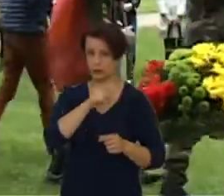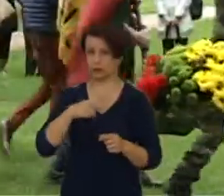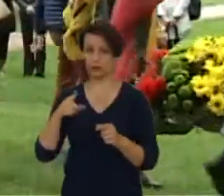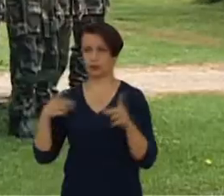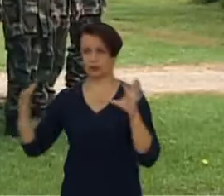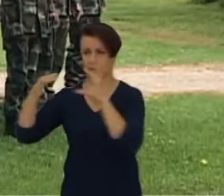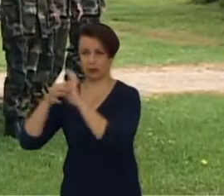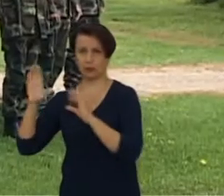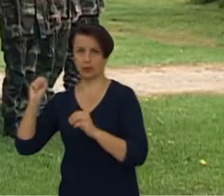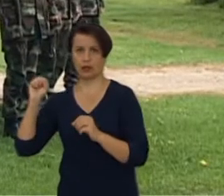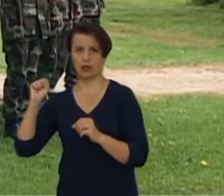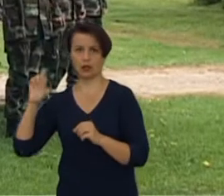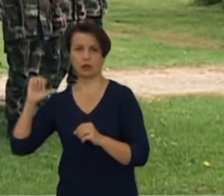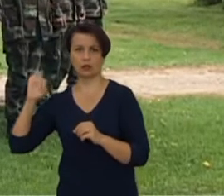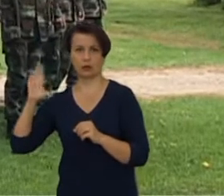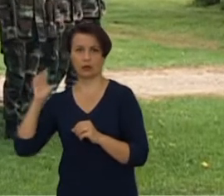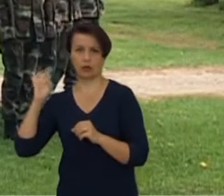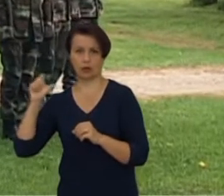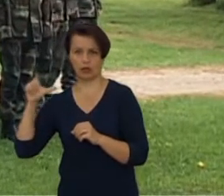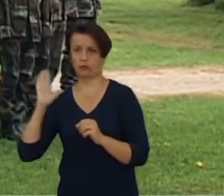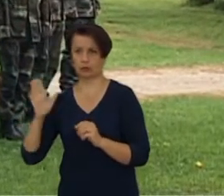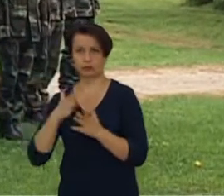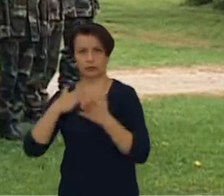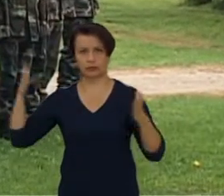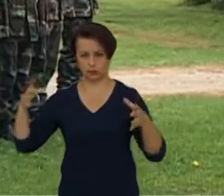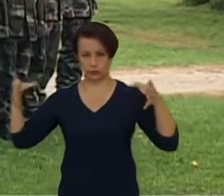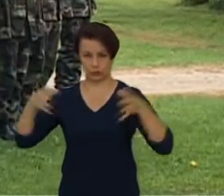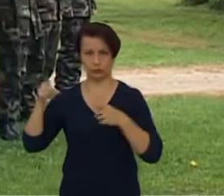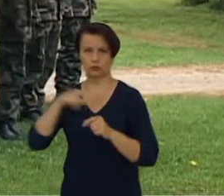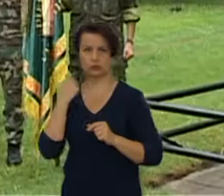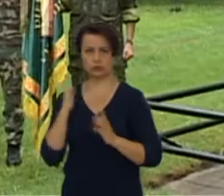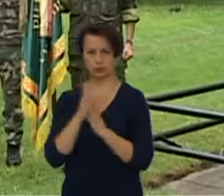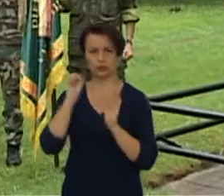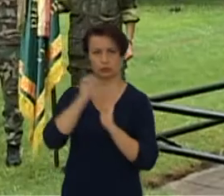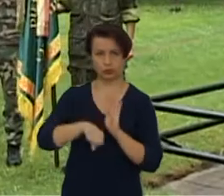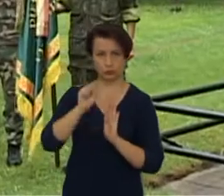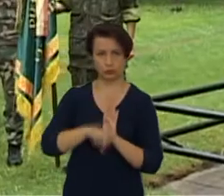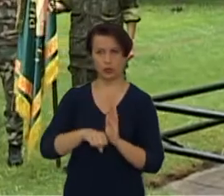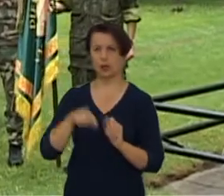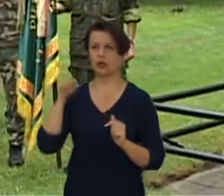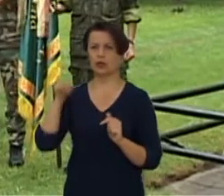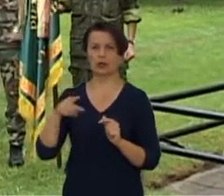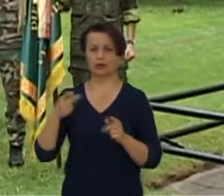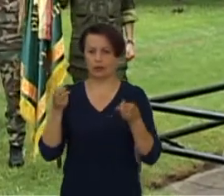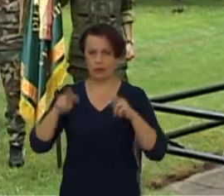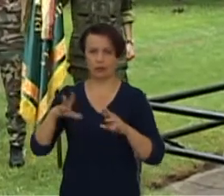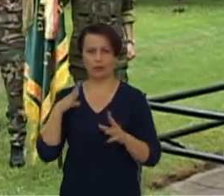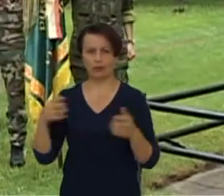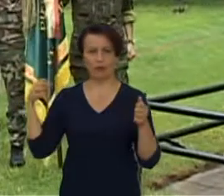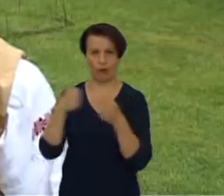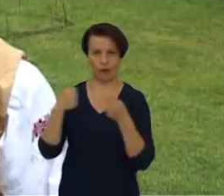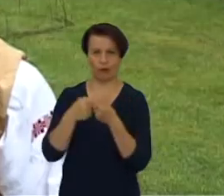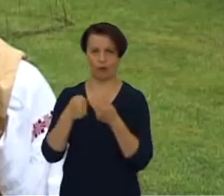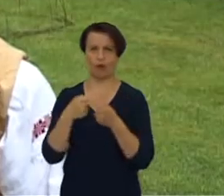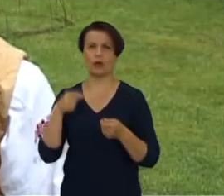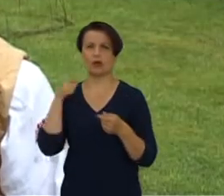Ariogalos partizanais, kad būtų didesnis būrys, nes jų dauguma žuvė. Ir tie likučiai dar kovojo ir